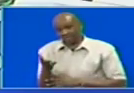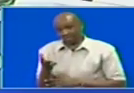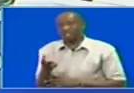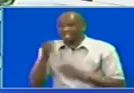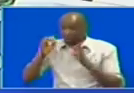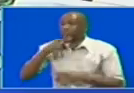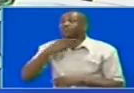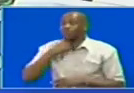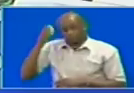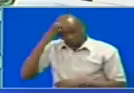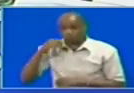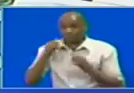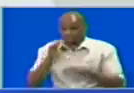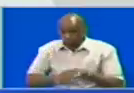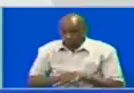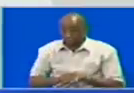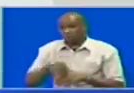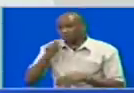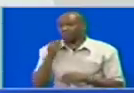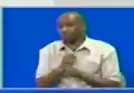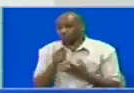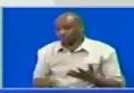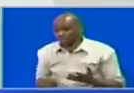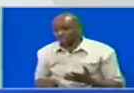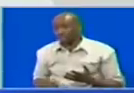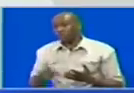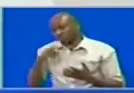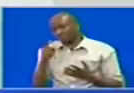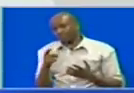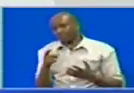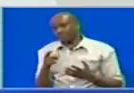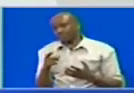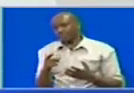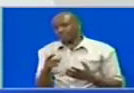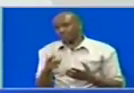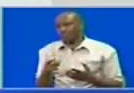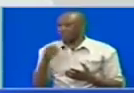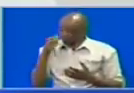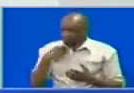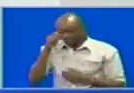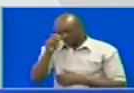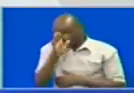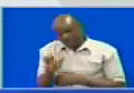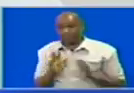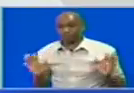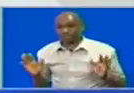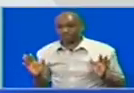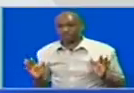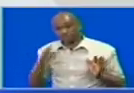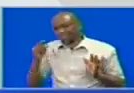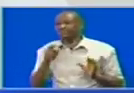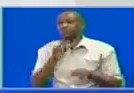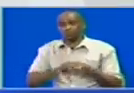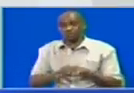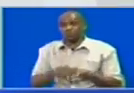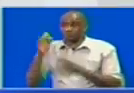kujua wewe ni mchezaji mzuri, kubali challenge. Mm-hmm. Fight for your respect. Fight for your respect. Mm-hmm. Respect yako ni kumtoa yule pale.